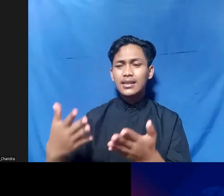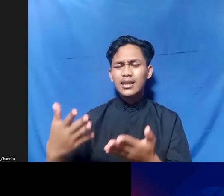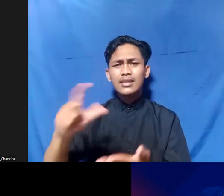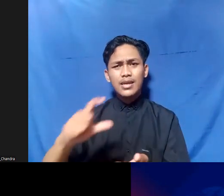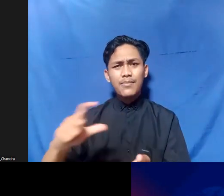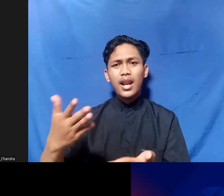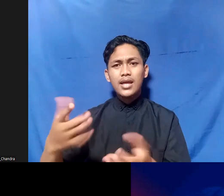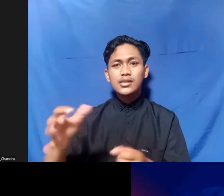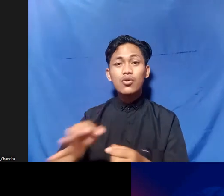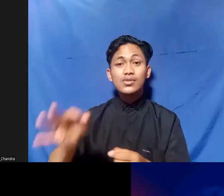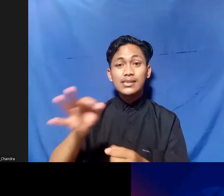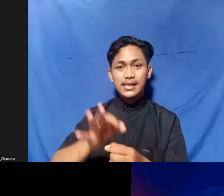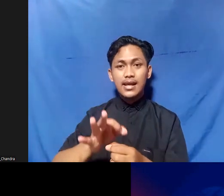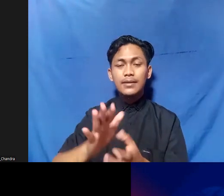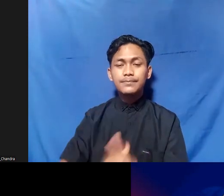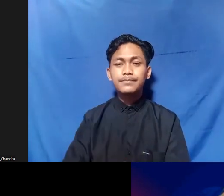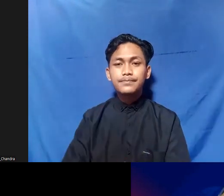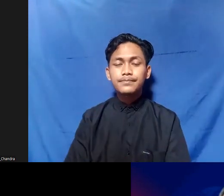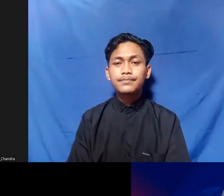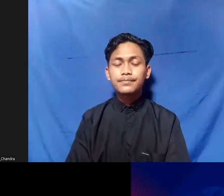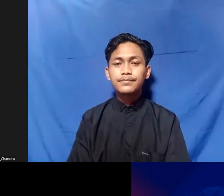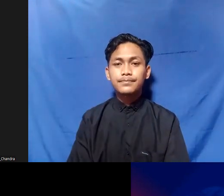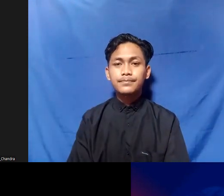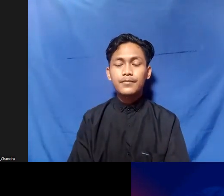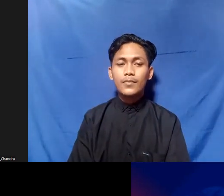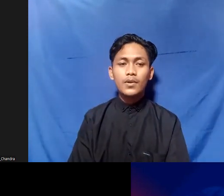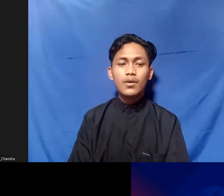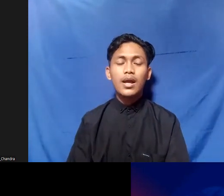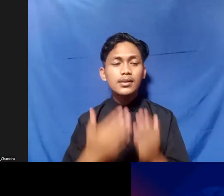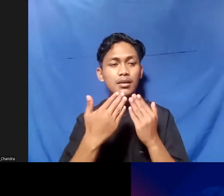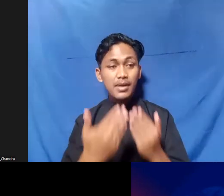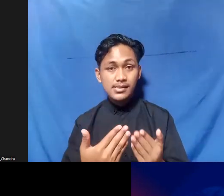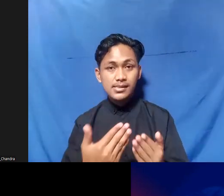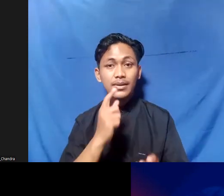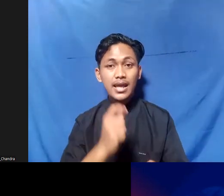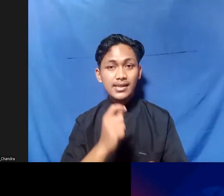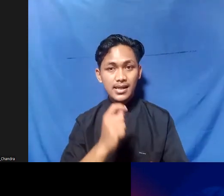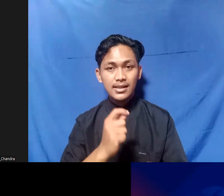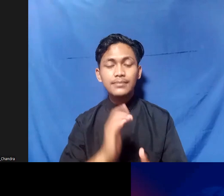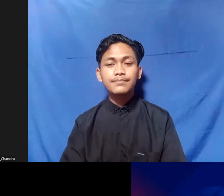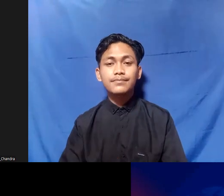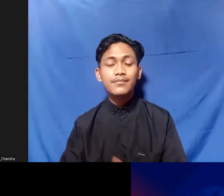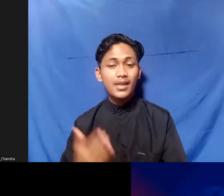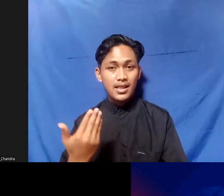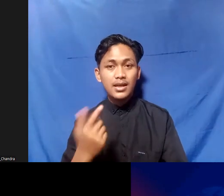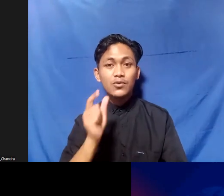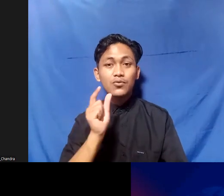delva atau masa ya terima kasih pertanyaannya Mas Ilham ya Jadi untuk yang